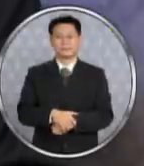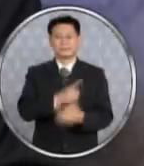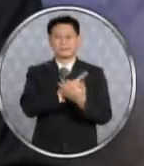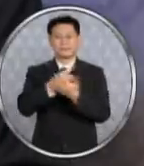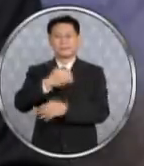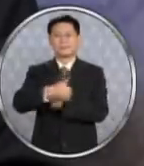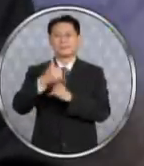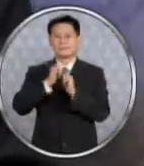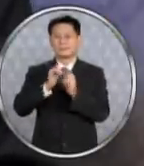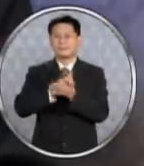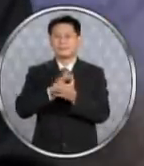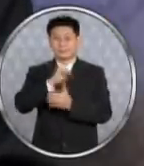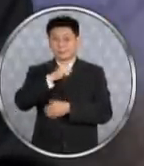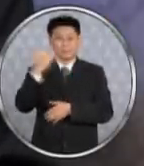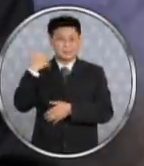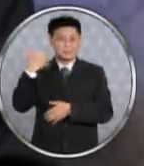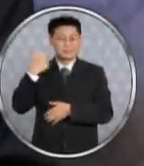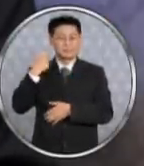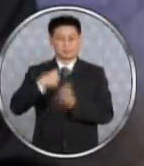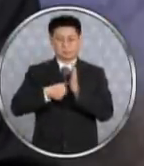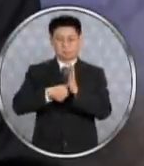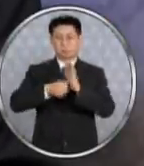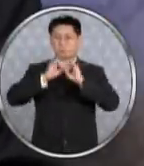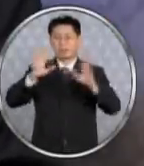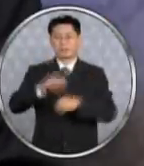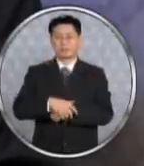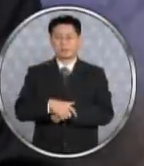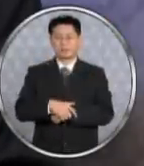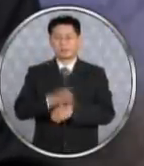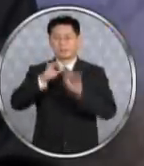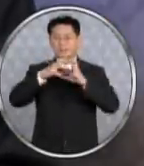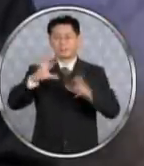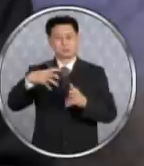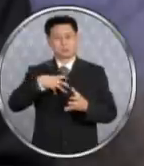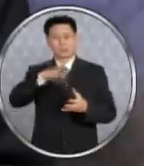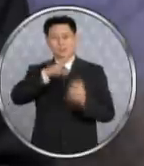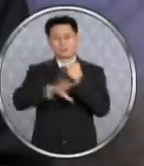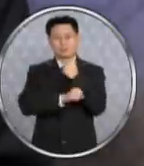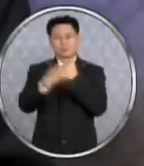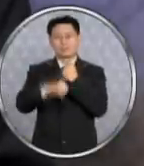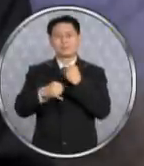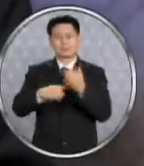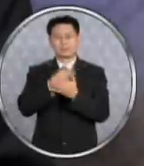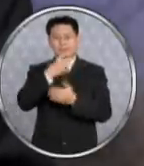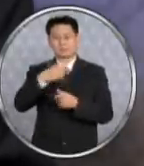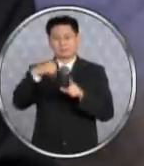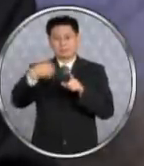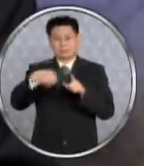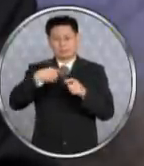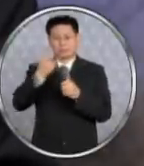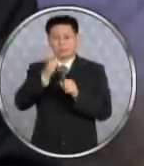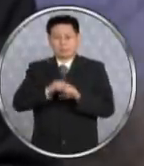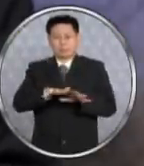乡亲，我们台湾人有一句话，憨吉母惊挪托挪只求机票带带